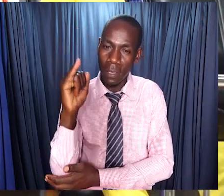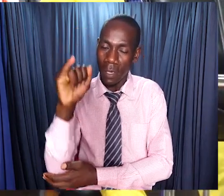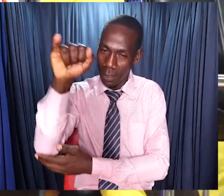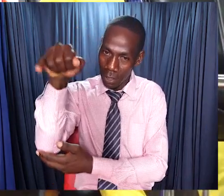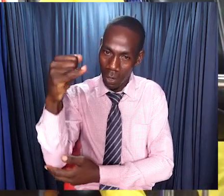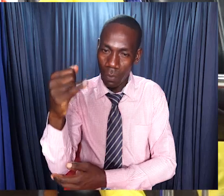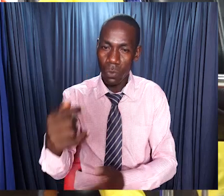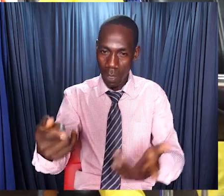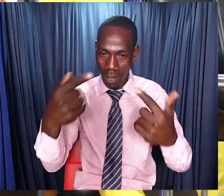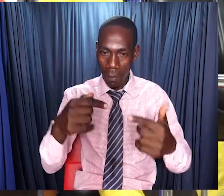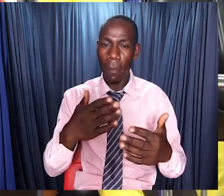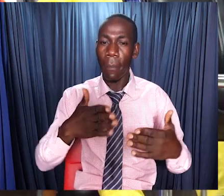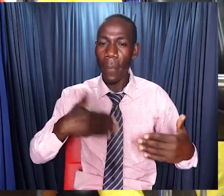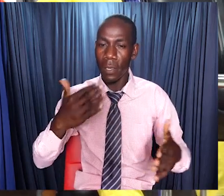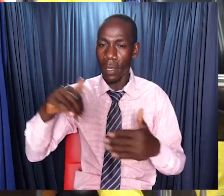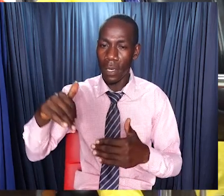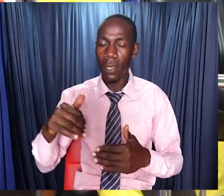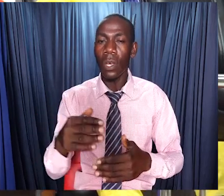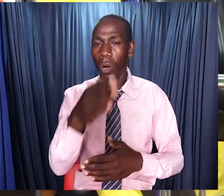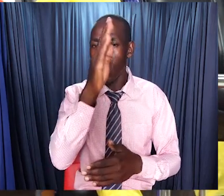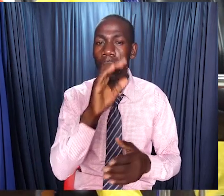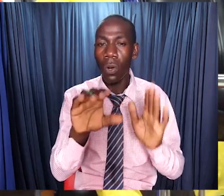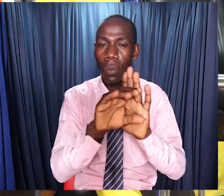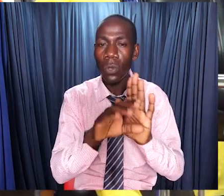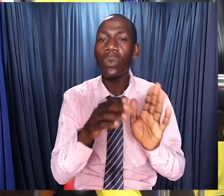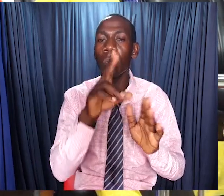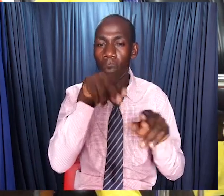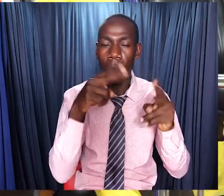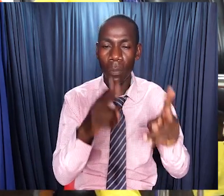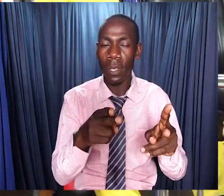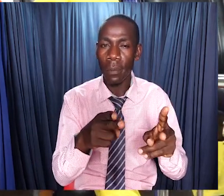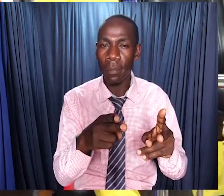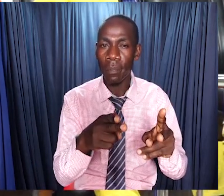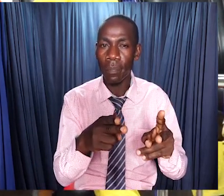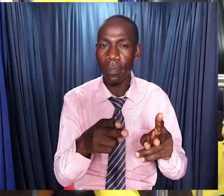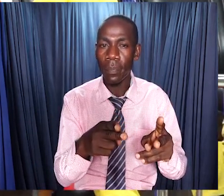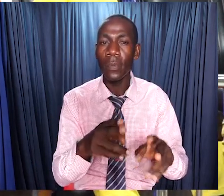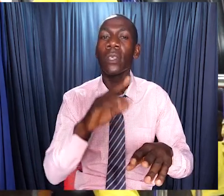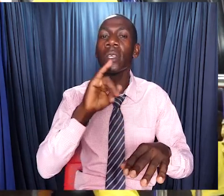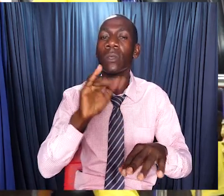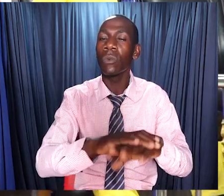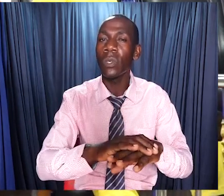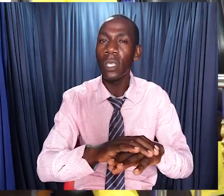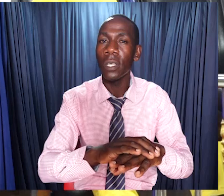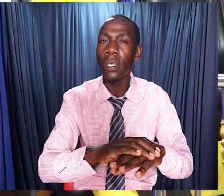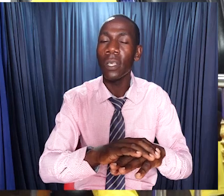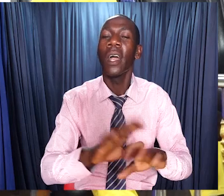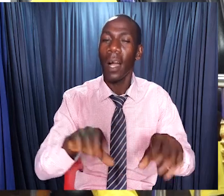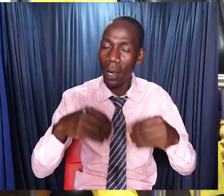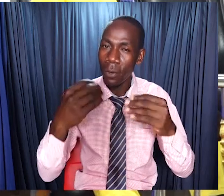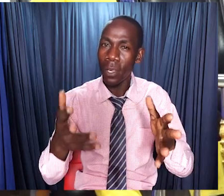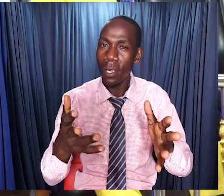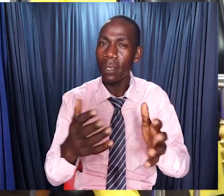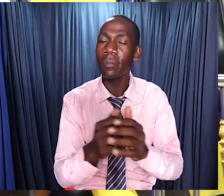side. Kuonyesha Mungu agano lake kwa mwanadamu. Showing God's covenant to a human being. Ni mema. Is good.